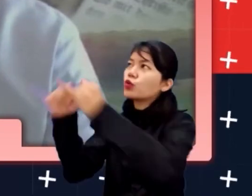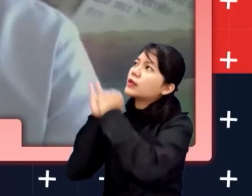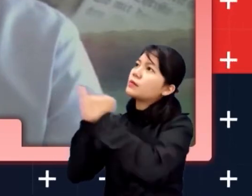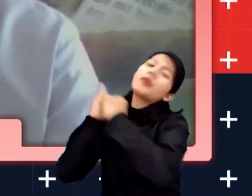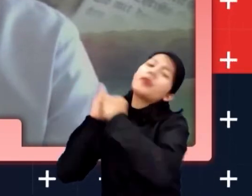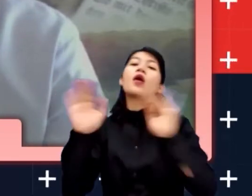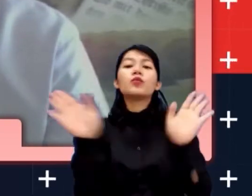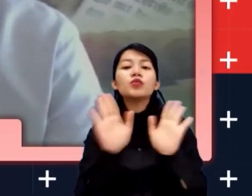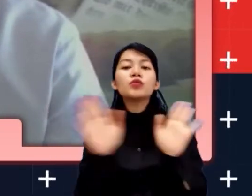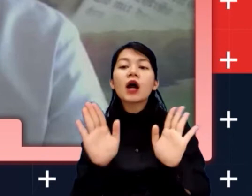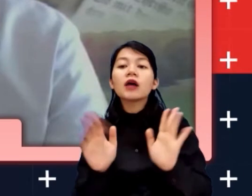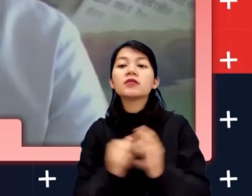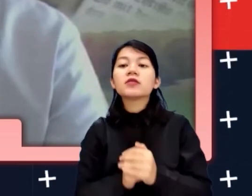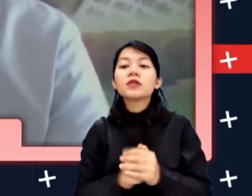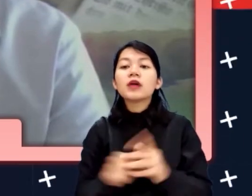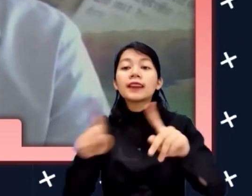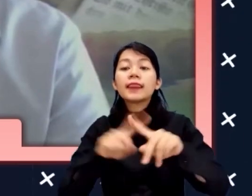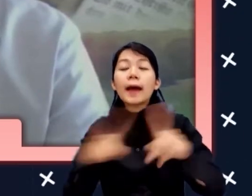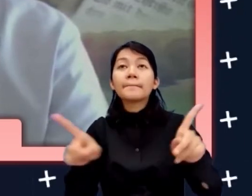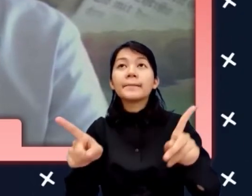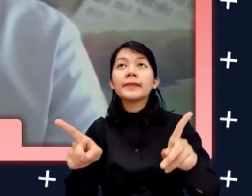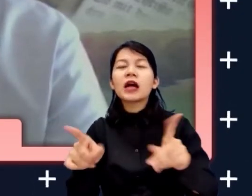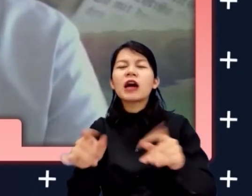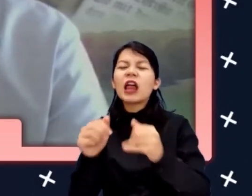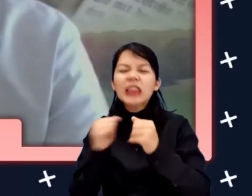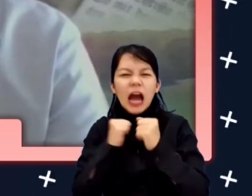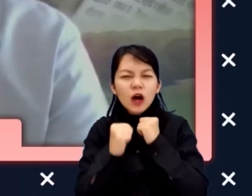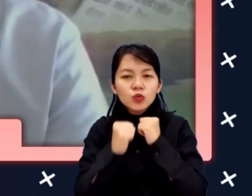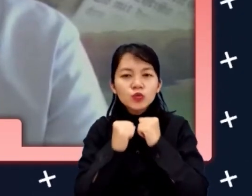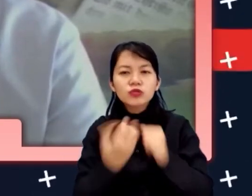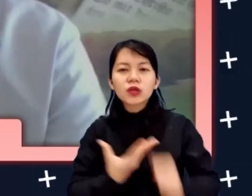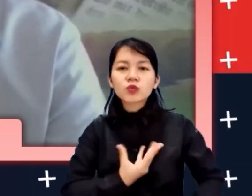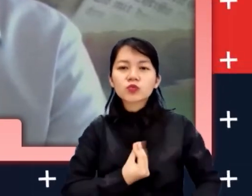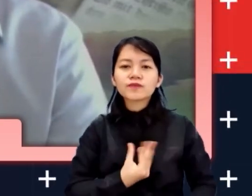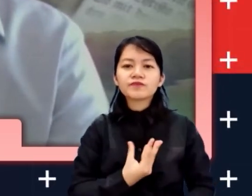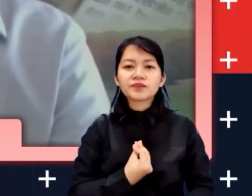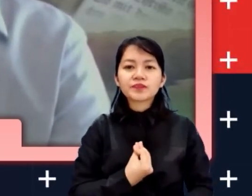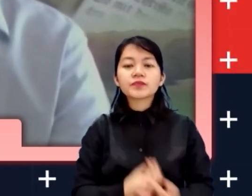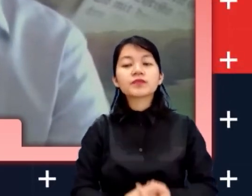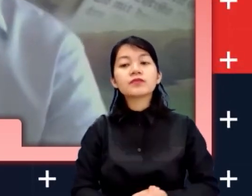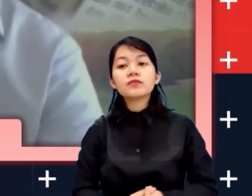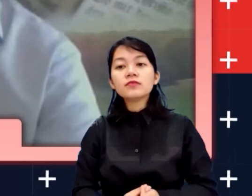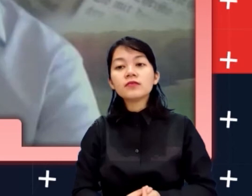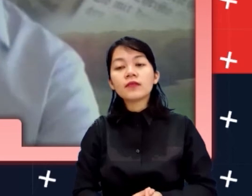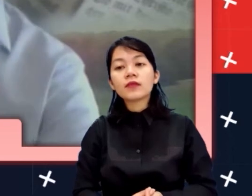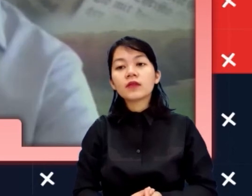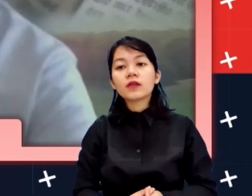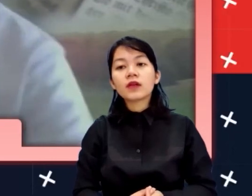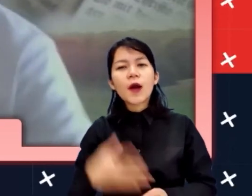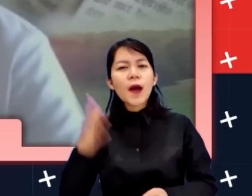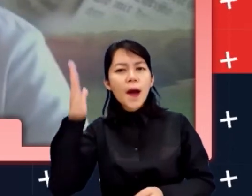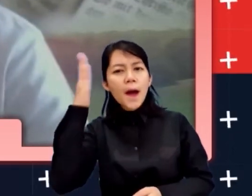digembok. Nah, apakah Tuhan Yesus memerintahkan kita untuk merayakan